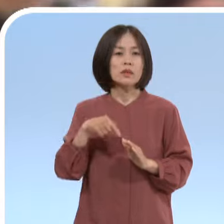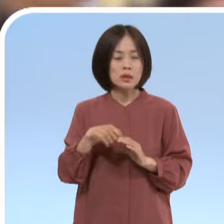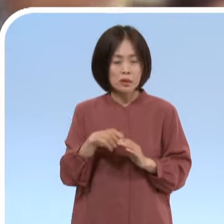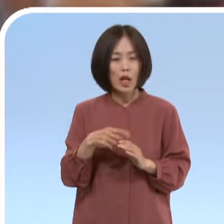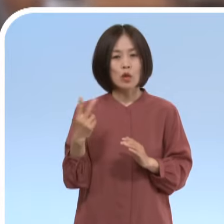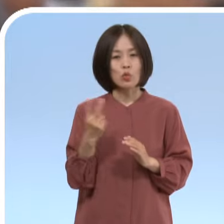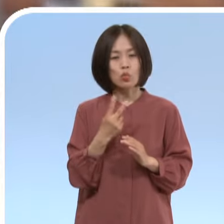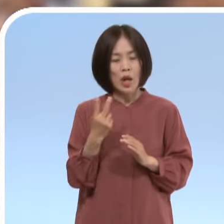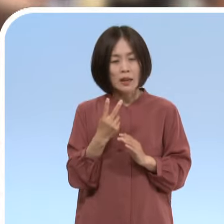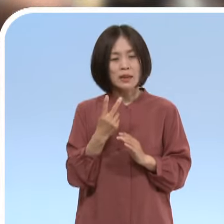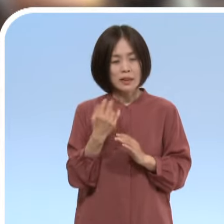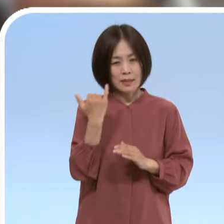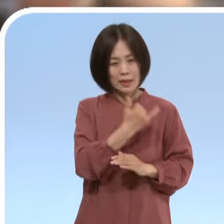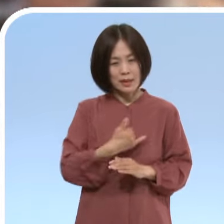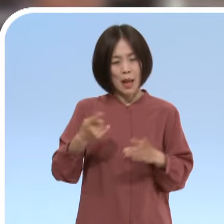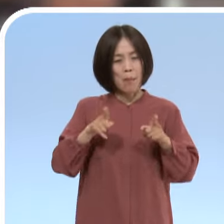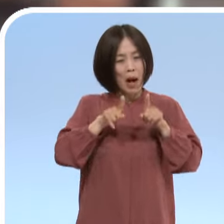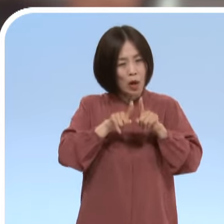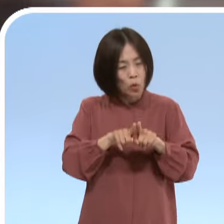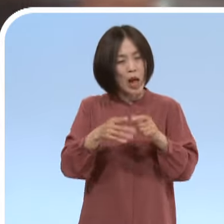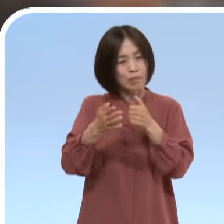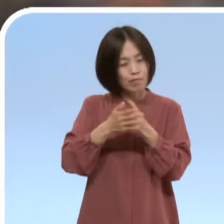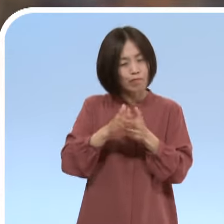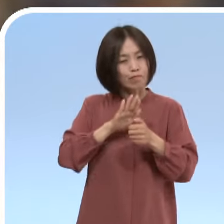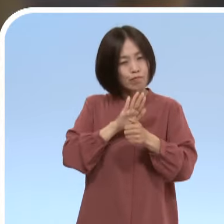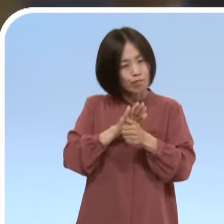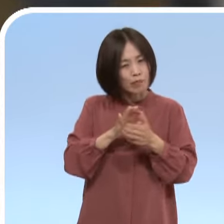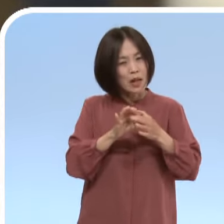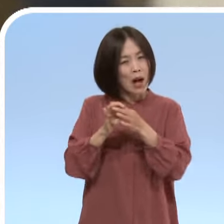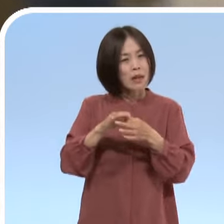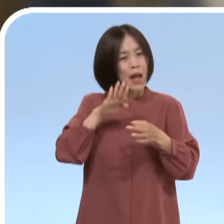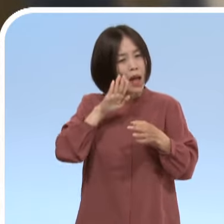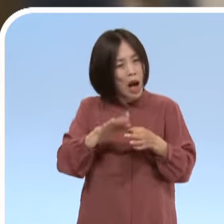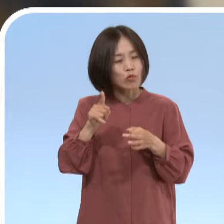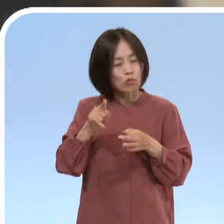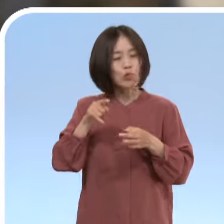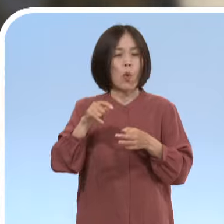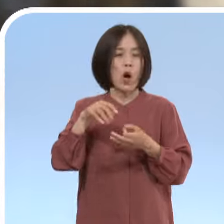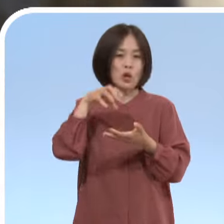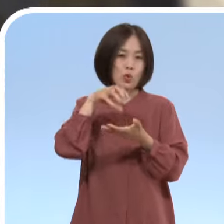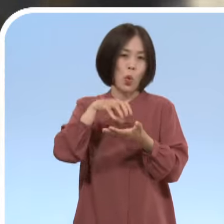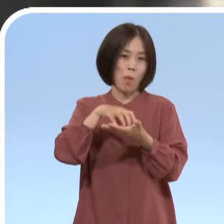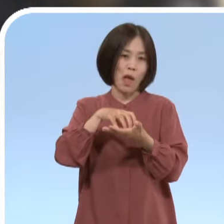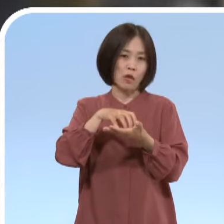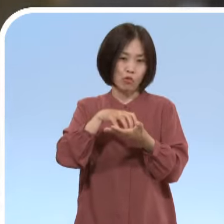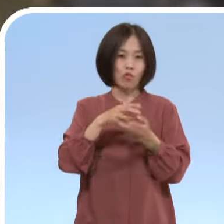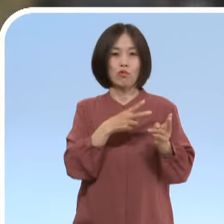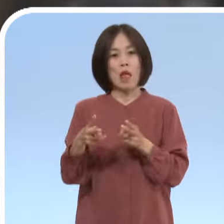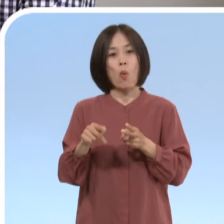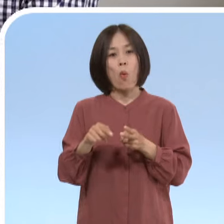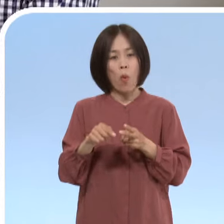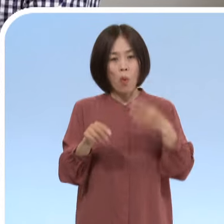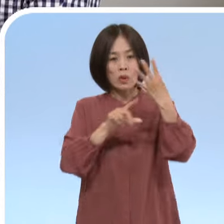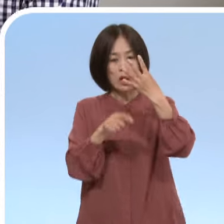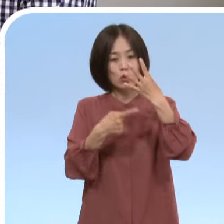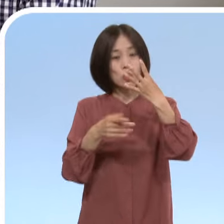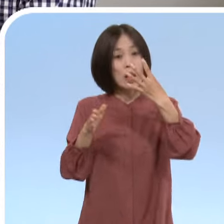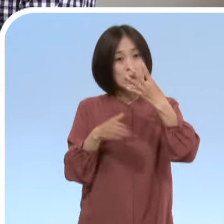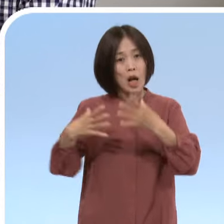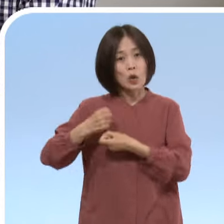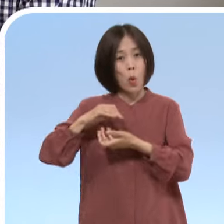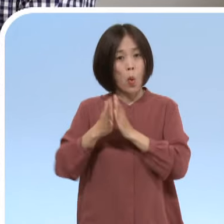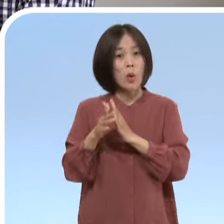しいということで、お二人が人生のパートナーとして支え合っている関係性を自治体が証明していくものでございます。4月1日